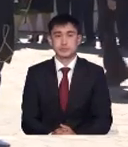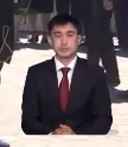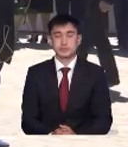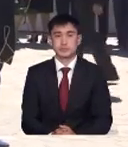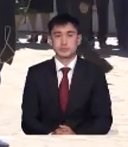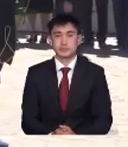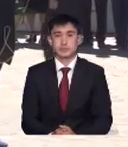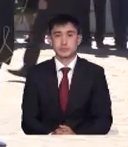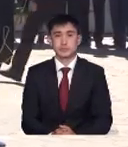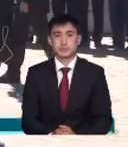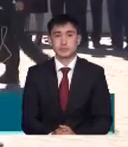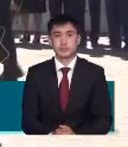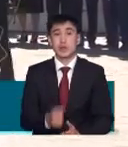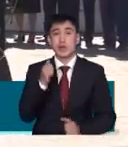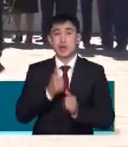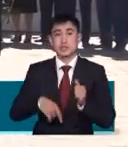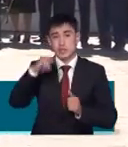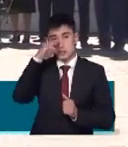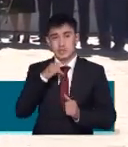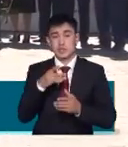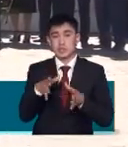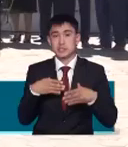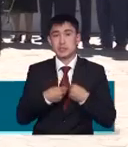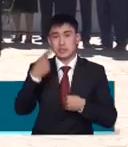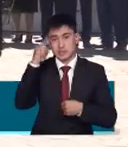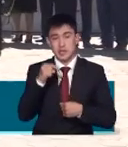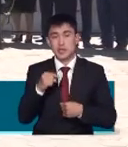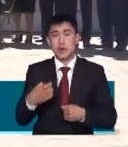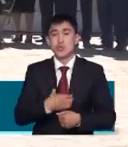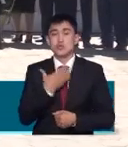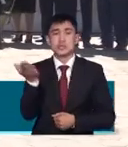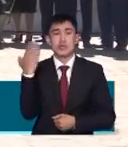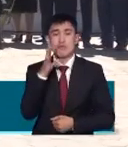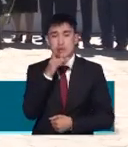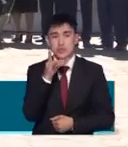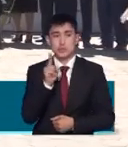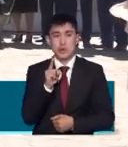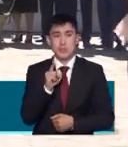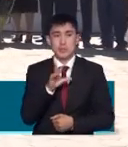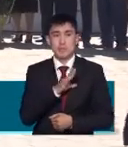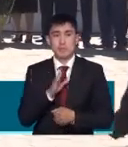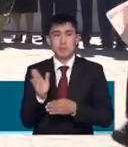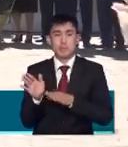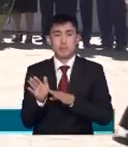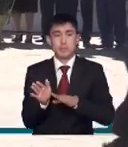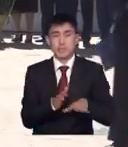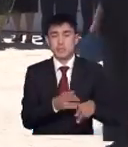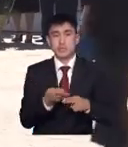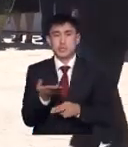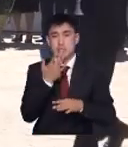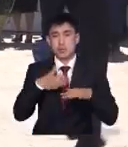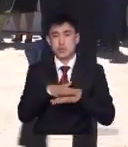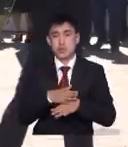память. Каждая казахская семья знает о ужасах того времени, через что пришлось пройти нашему народу, а